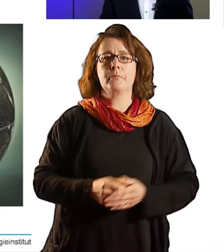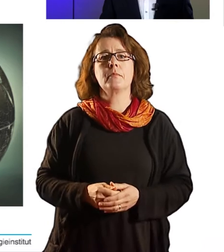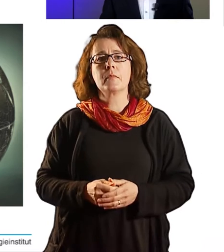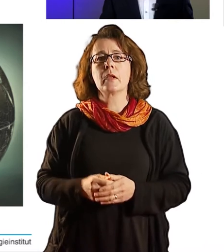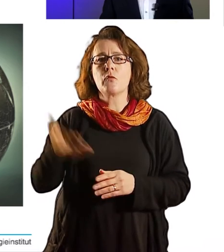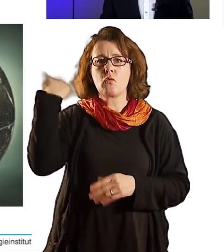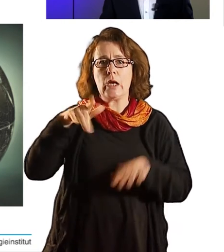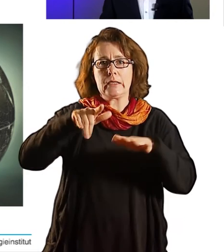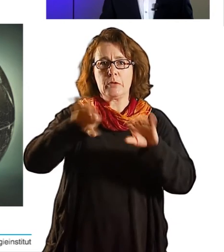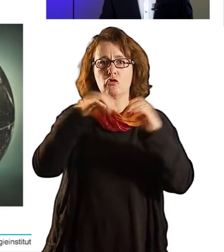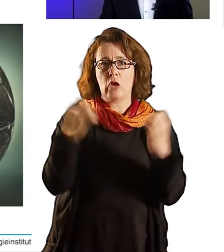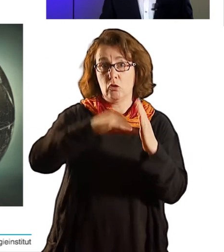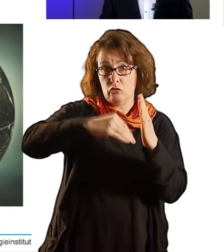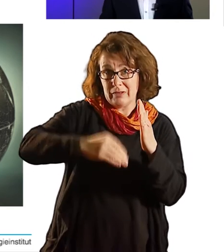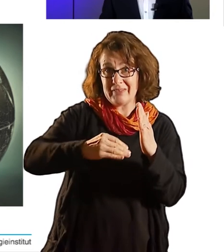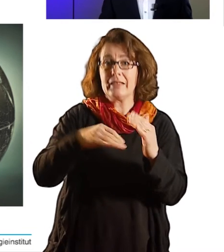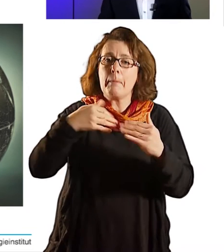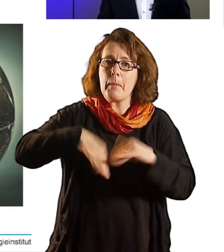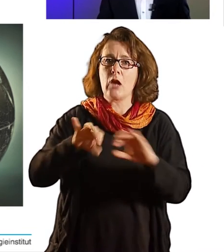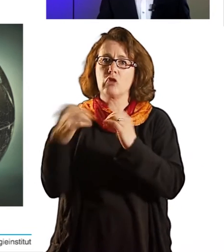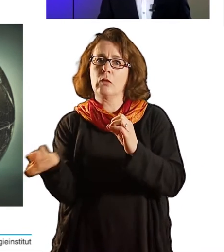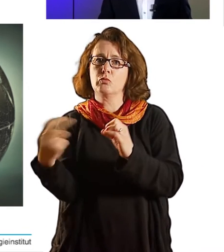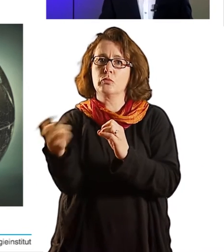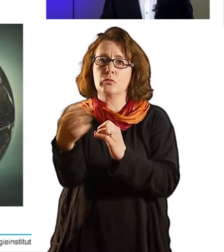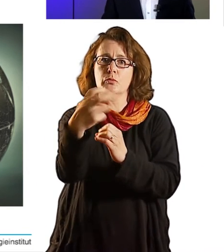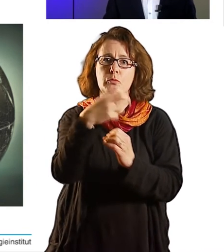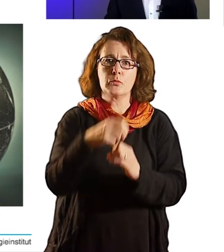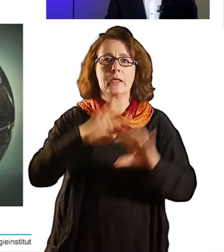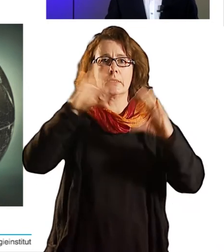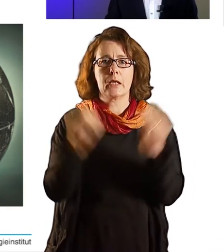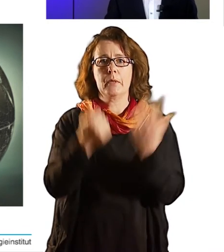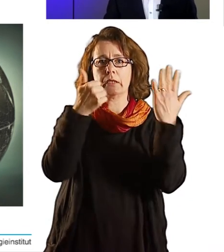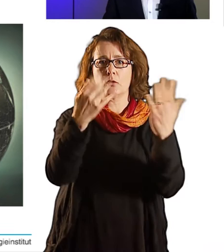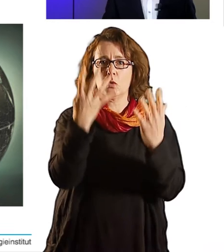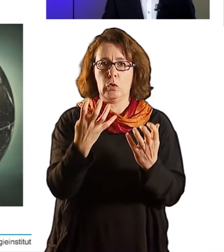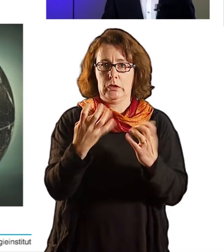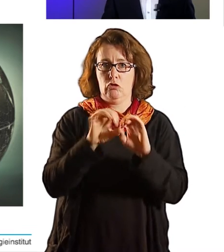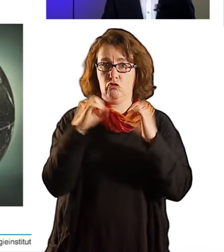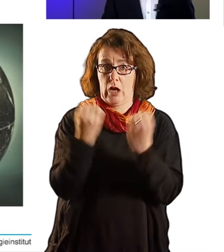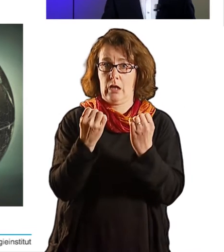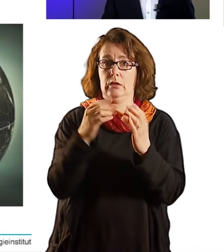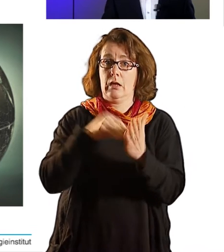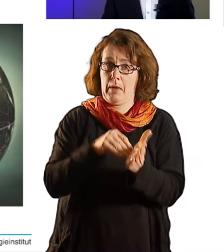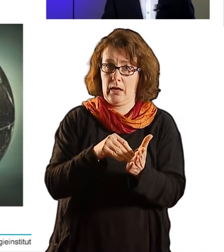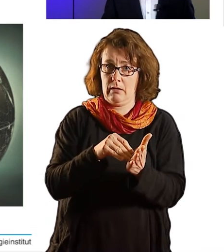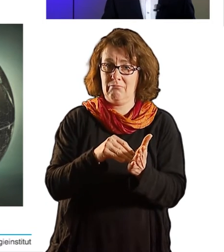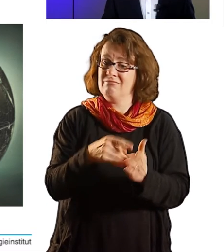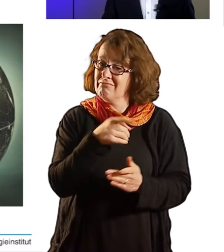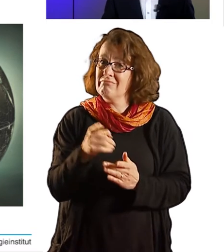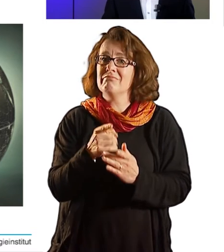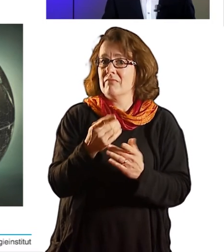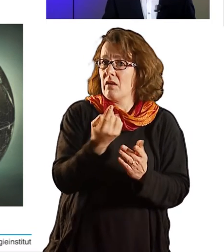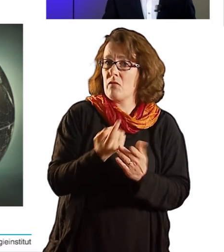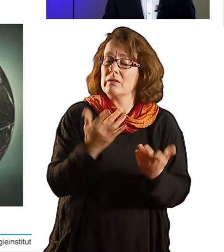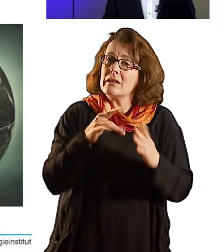heute 96 Staaten geworden, die Mitglieder der Meterkonvention oder assoziiert sind. Diese Staaten stellen fast 97%